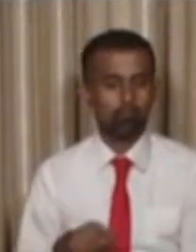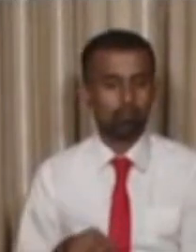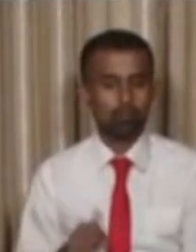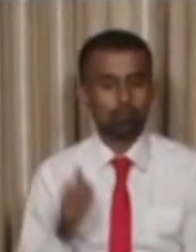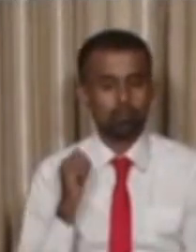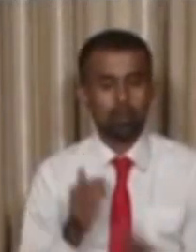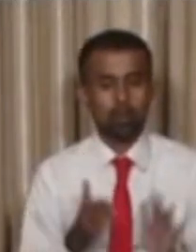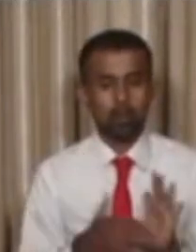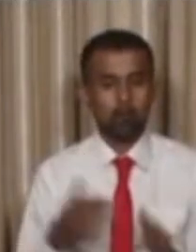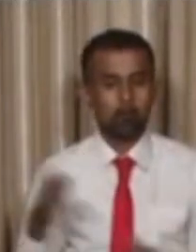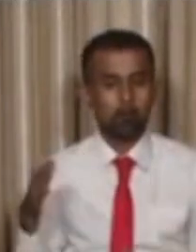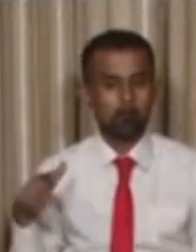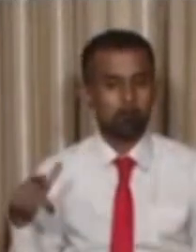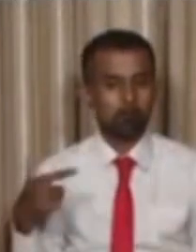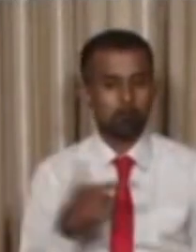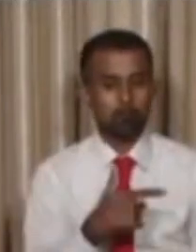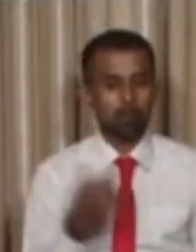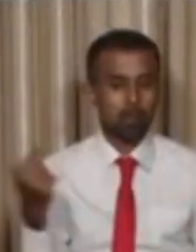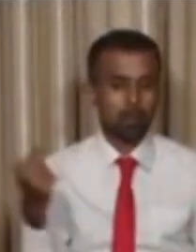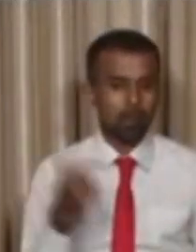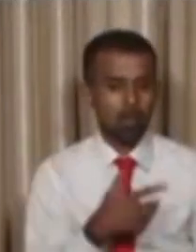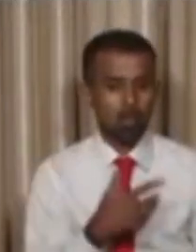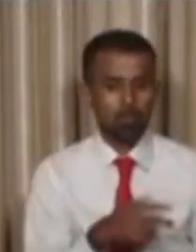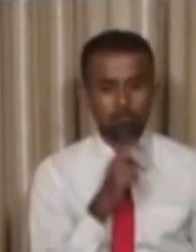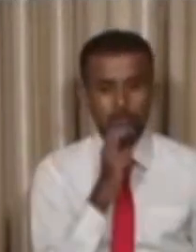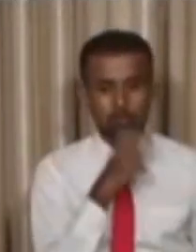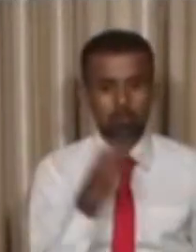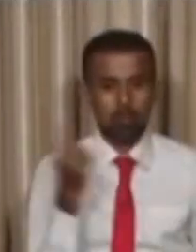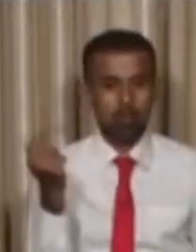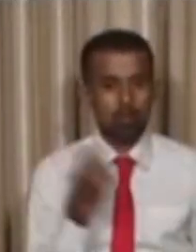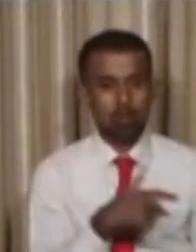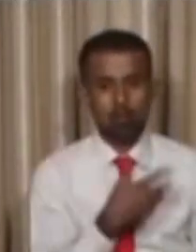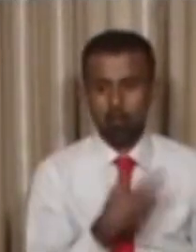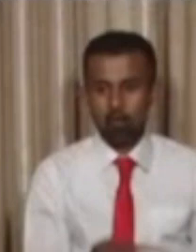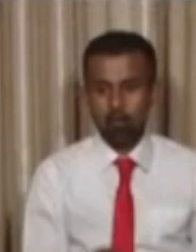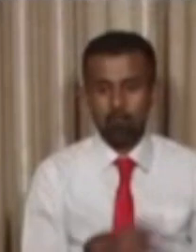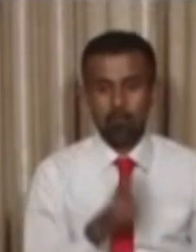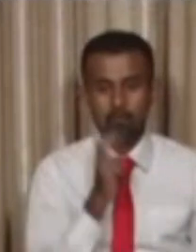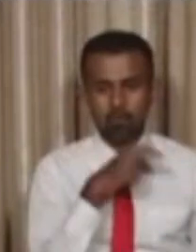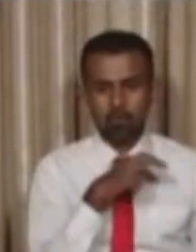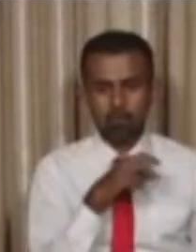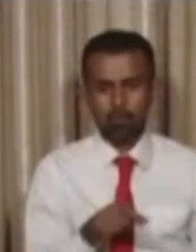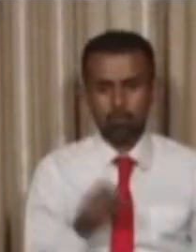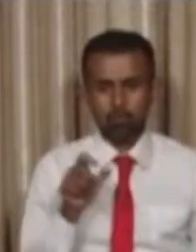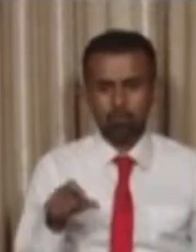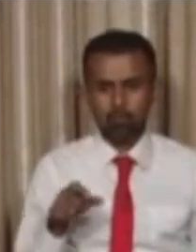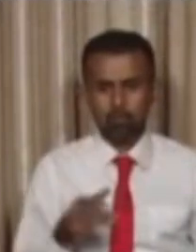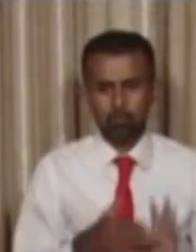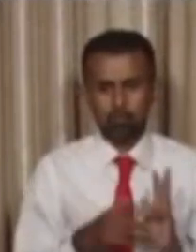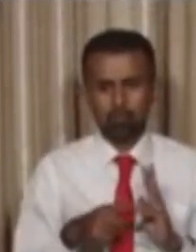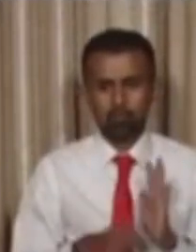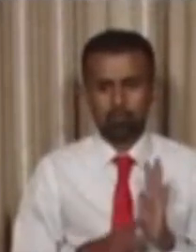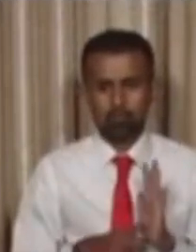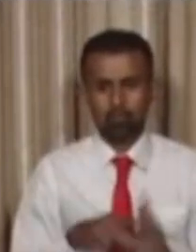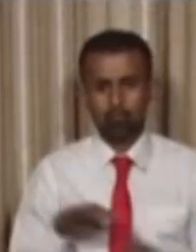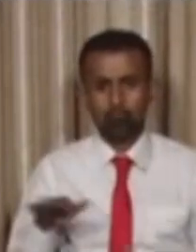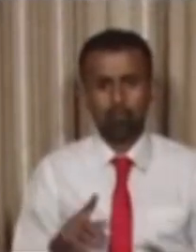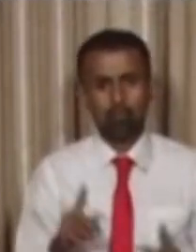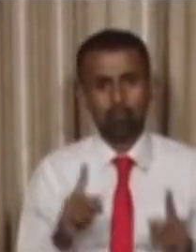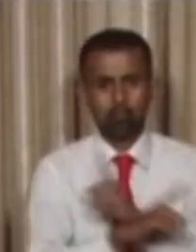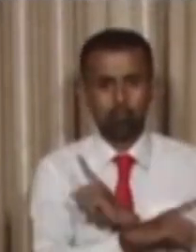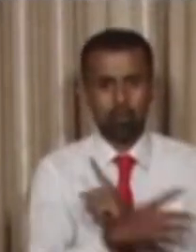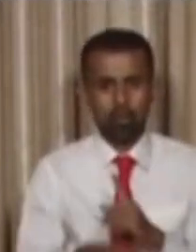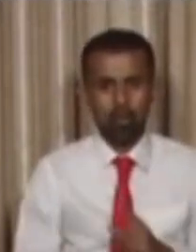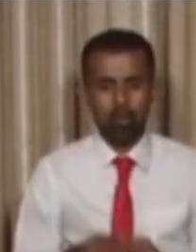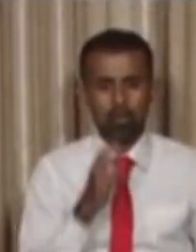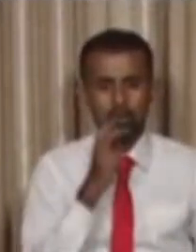குடியேறினார்கள். மல்லாவியிலே இருந்து வந்த மக்கள் கிளிநொச்சியிலே குடியேறினார்கள். கிளிநொச்சியிலே இருக்கிற மக்கள் முள்ளிவாய்க்கால் நோக்கி போகிற பொழுது கிளிநொச்சியிலே இருந்த